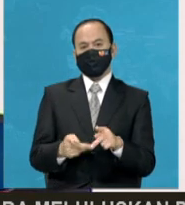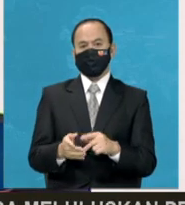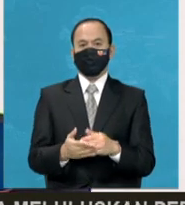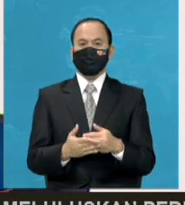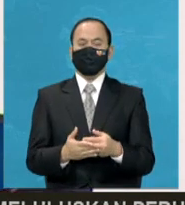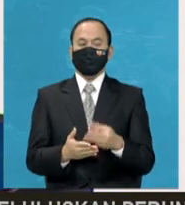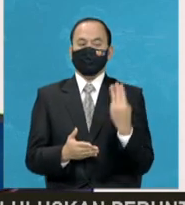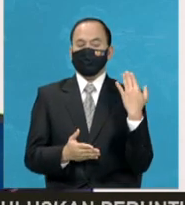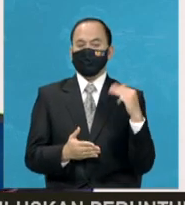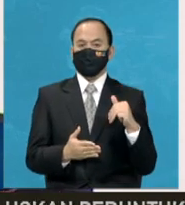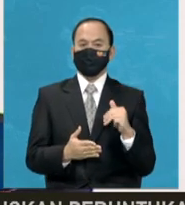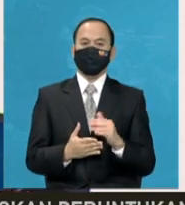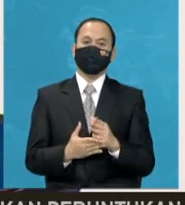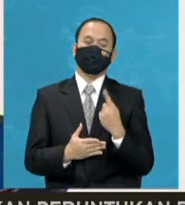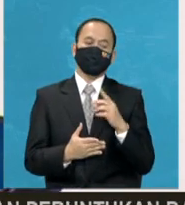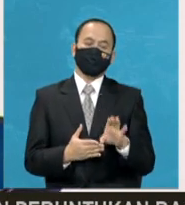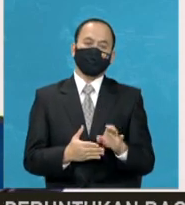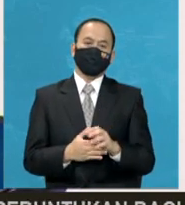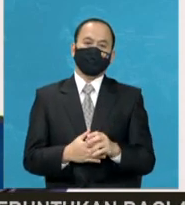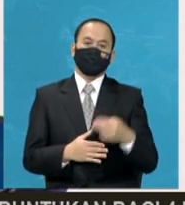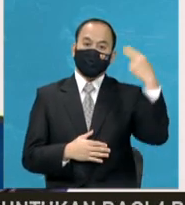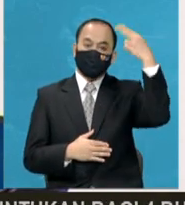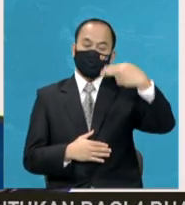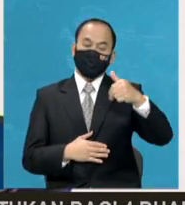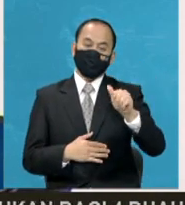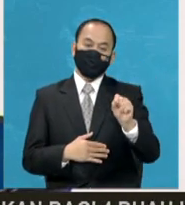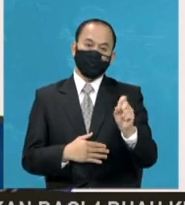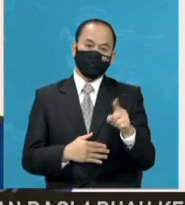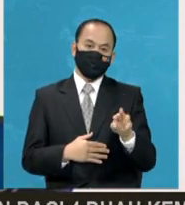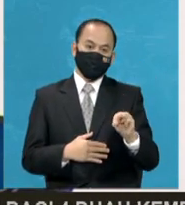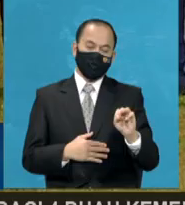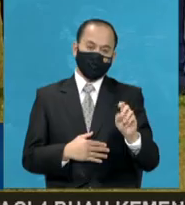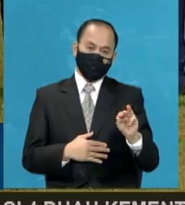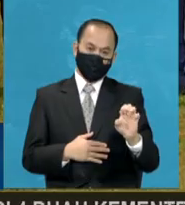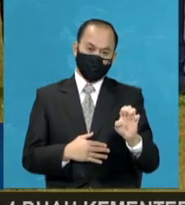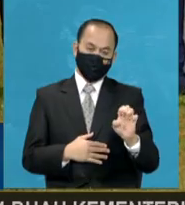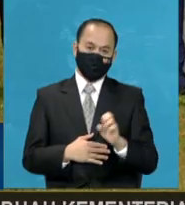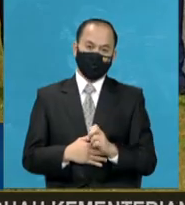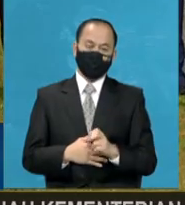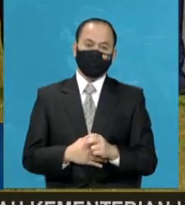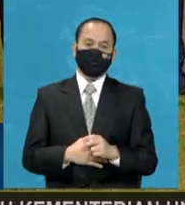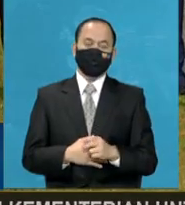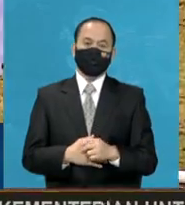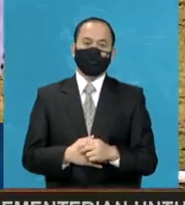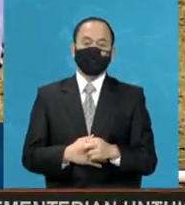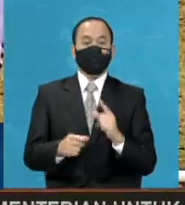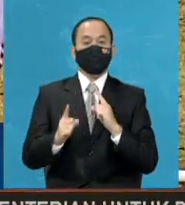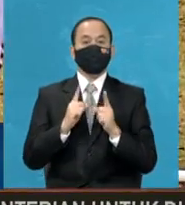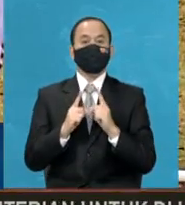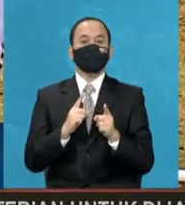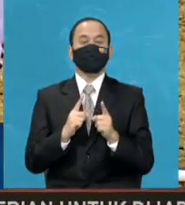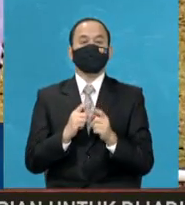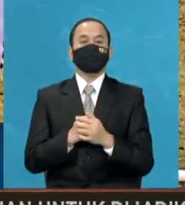meja Jenderal Gatot Sri pahlawan Haji Muhammad Zaini Menthol Hasan pemerintah fbdb dalam ucapannya